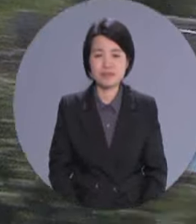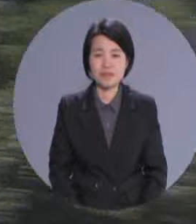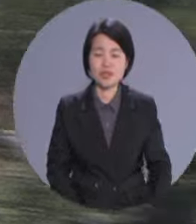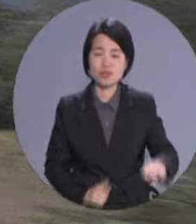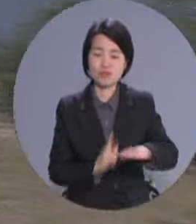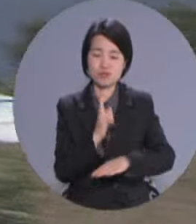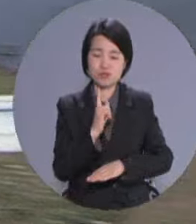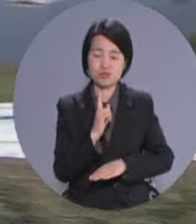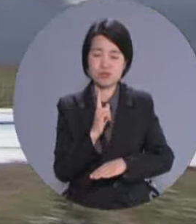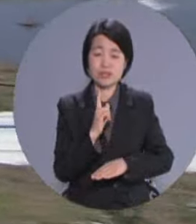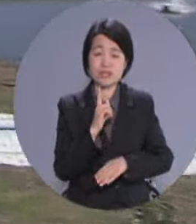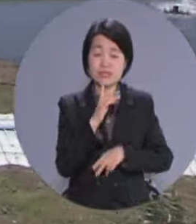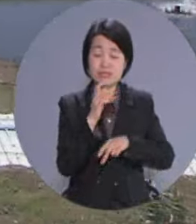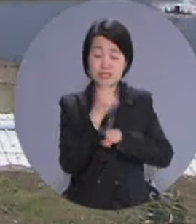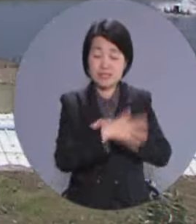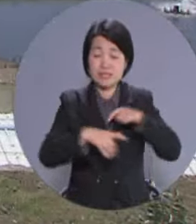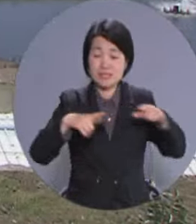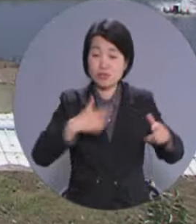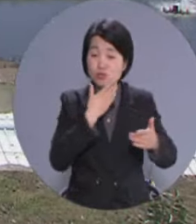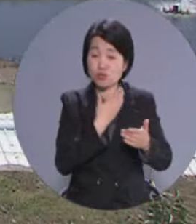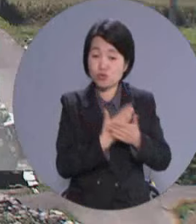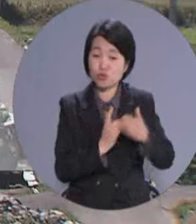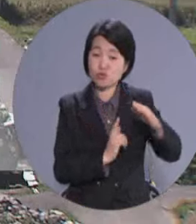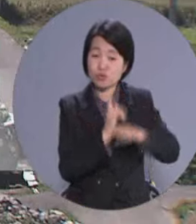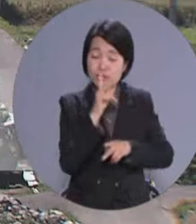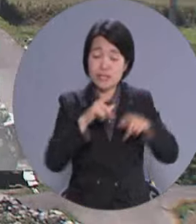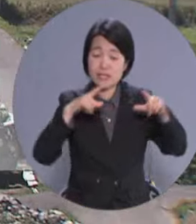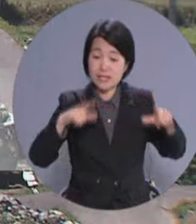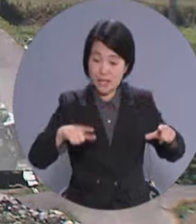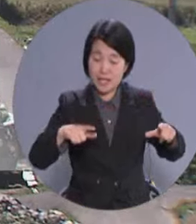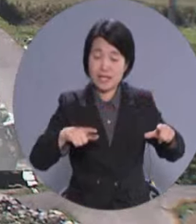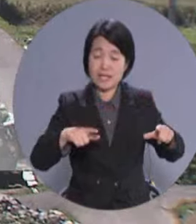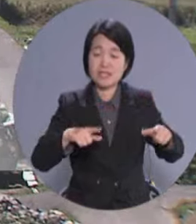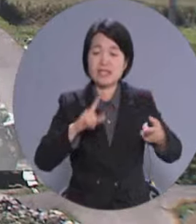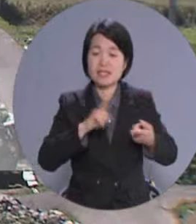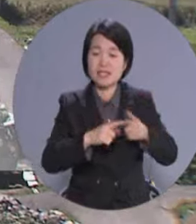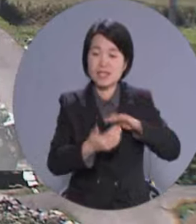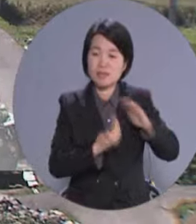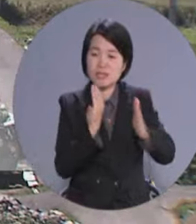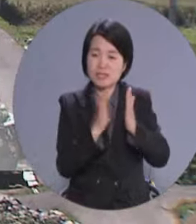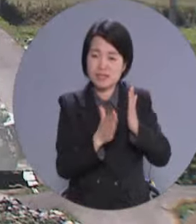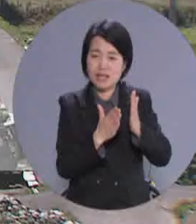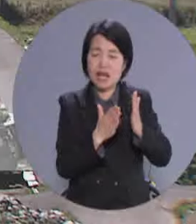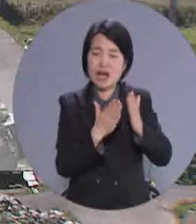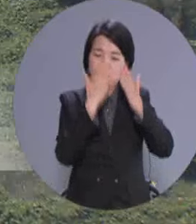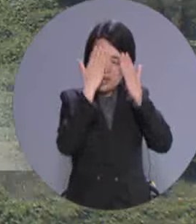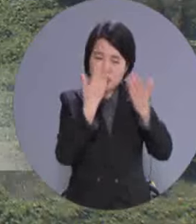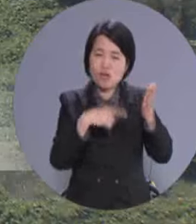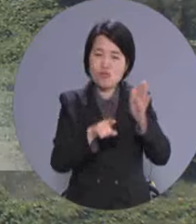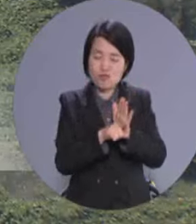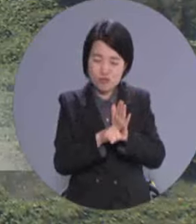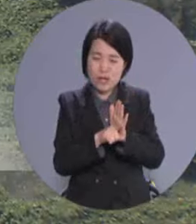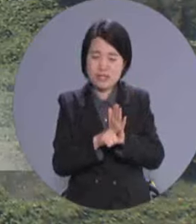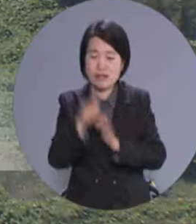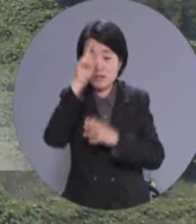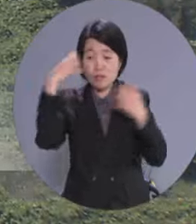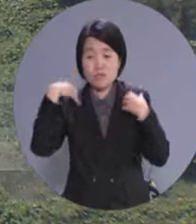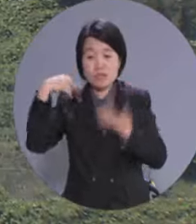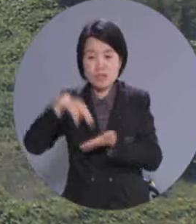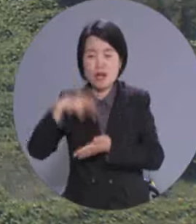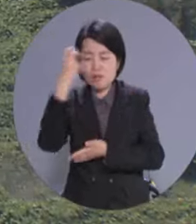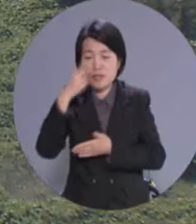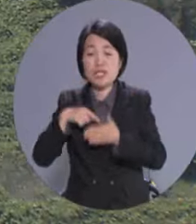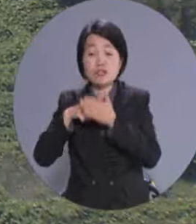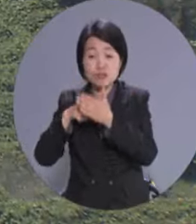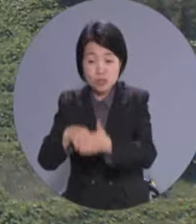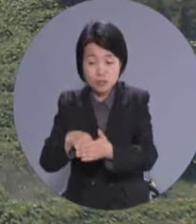우주산업 클러스터의 핵심인 고흥 우주발사체 국가산단에 대한 예타 면제가 정부 차원에서 적극 추진되고 있습니다.